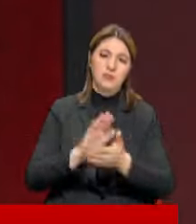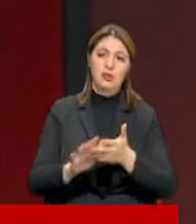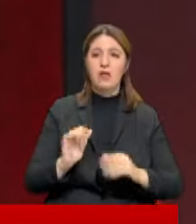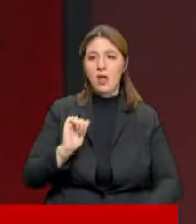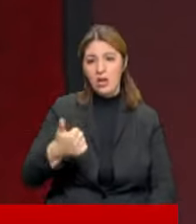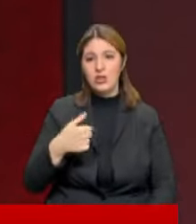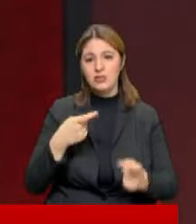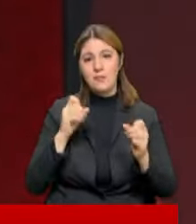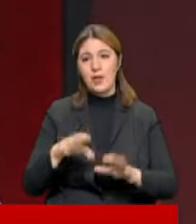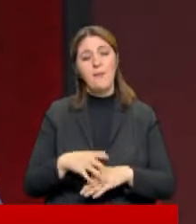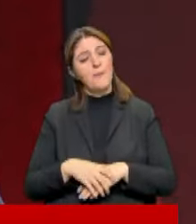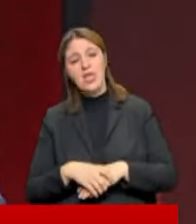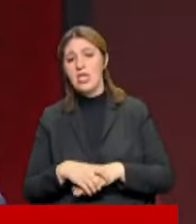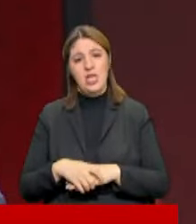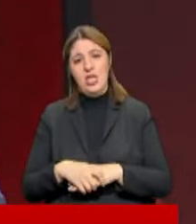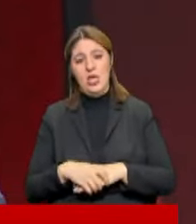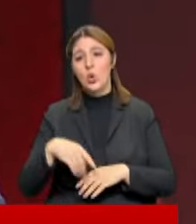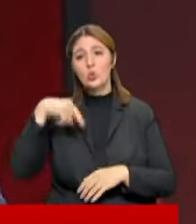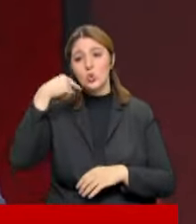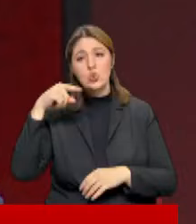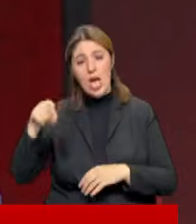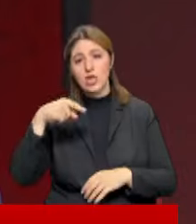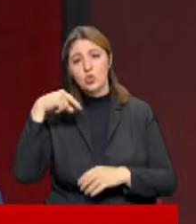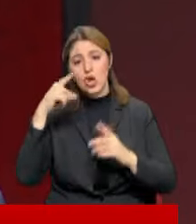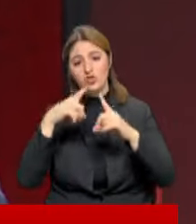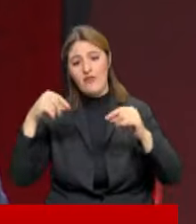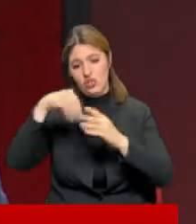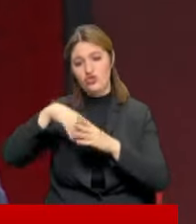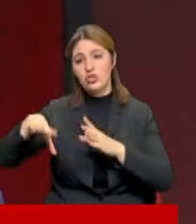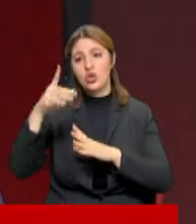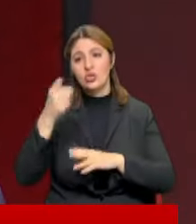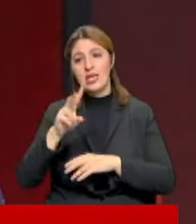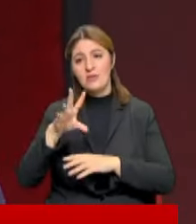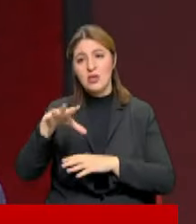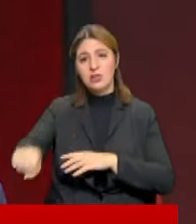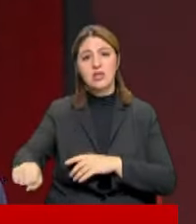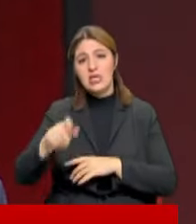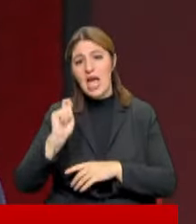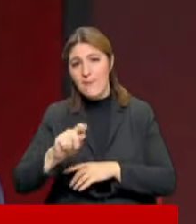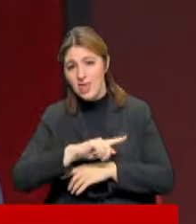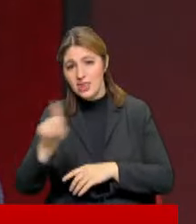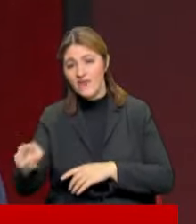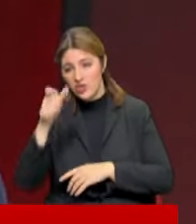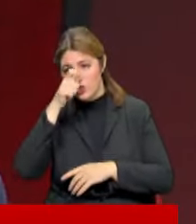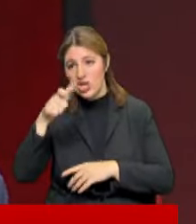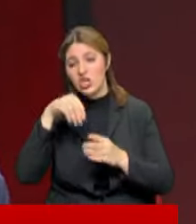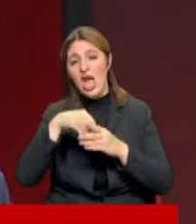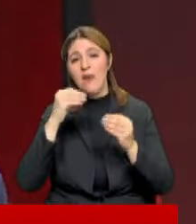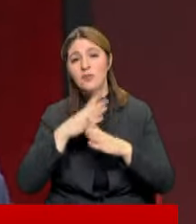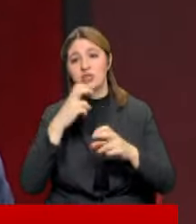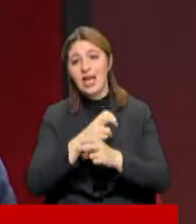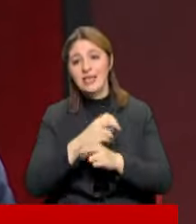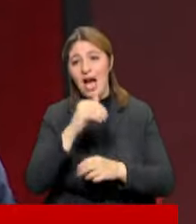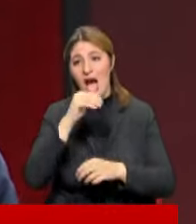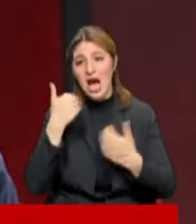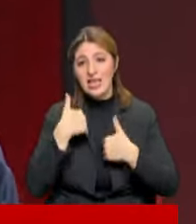ertesi gün silaha bıraktı Peki Suriye'de Suriye coğrafyasının % 25'ini işgal eden ve Türkiye için en büyük tehdit haline